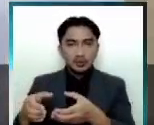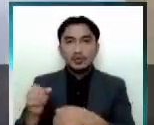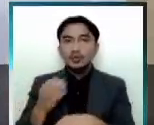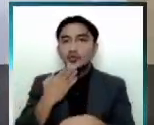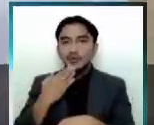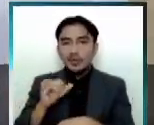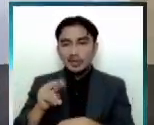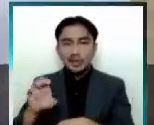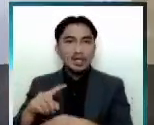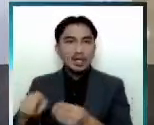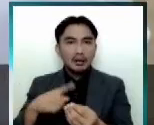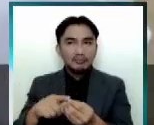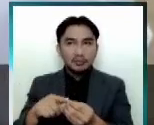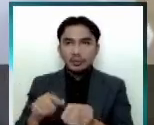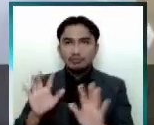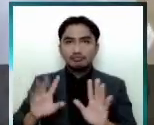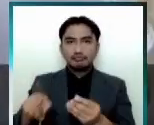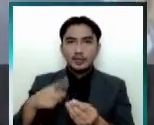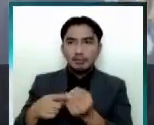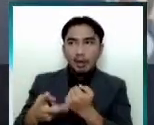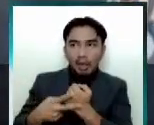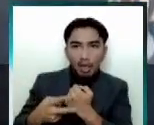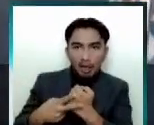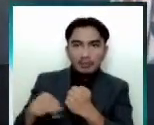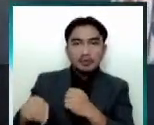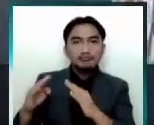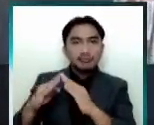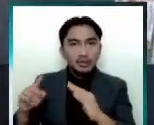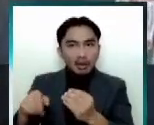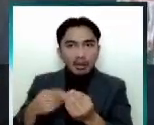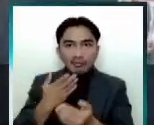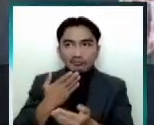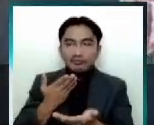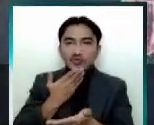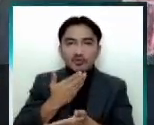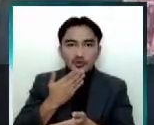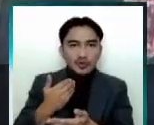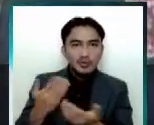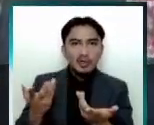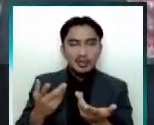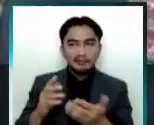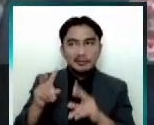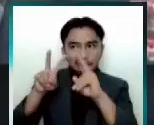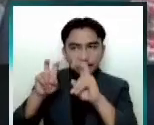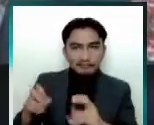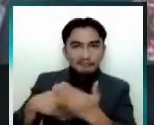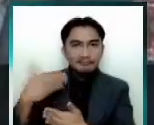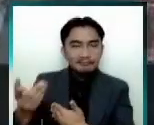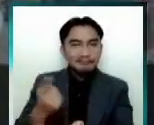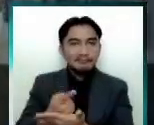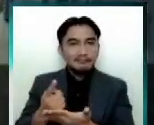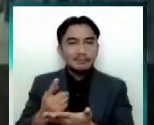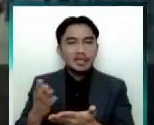hoarding. Sa kanila ang warehouse na inspeksyon sa Bukidnon noong nakaraang linggo. Nauna nang sinabi ng customs na kailangan ng